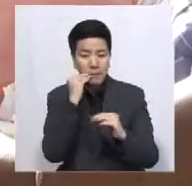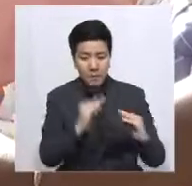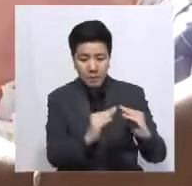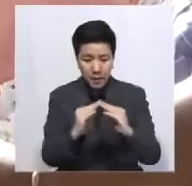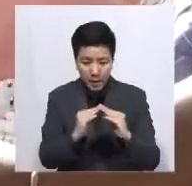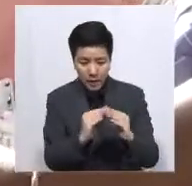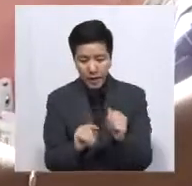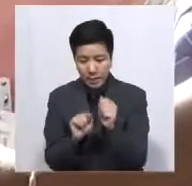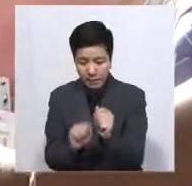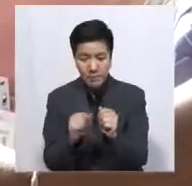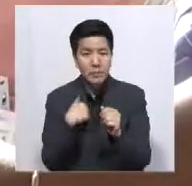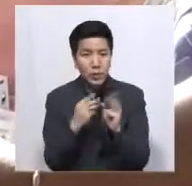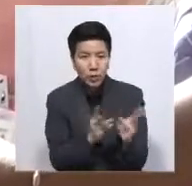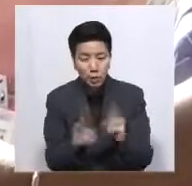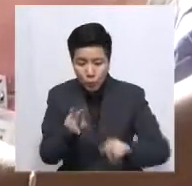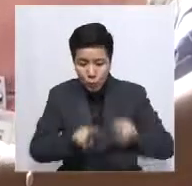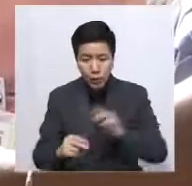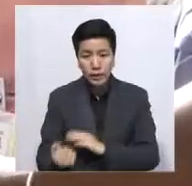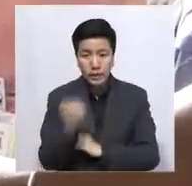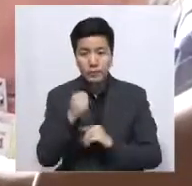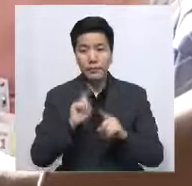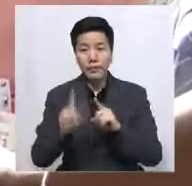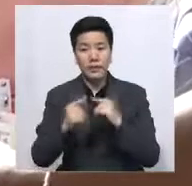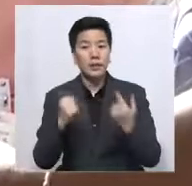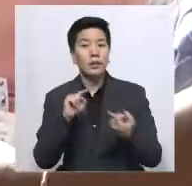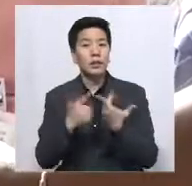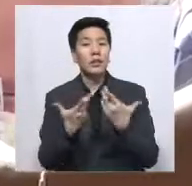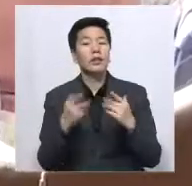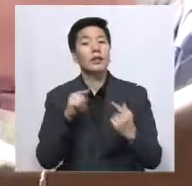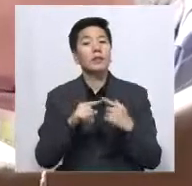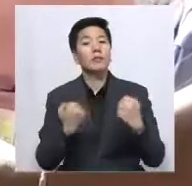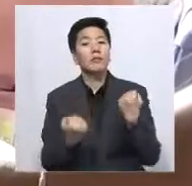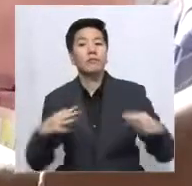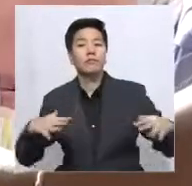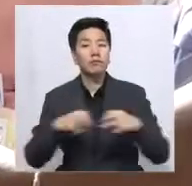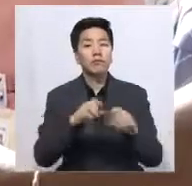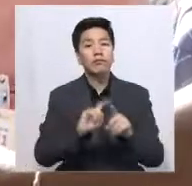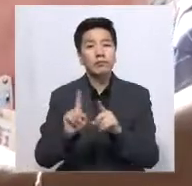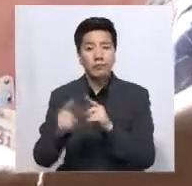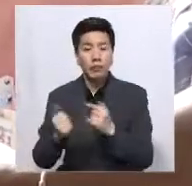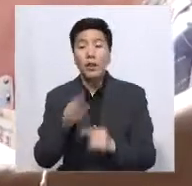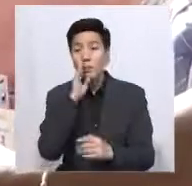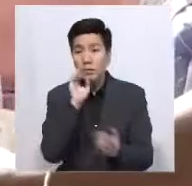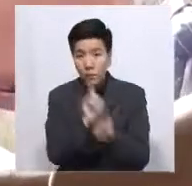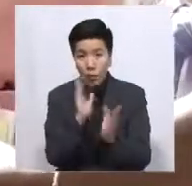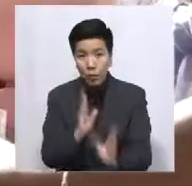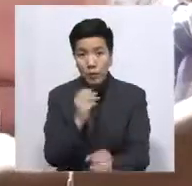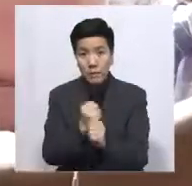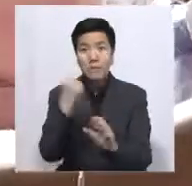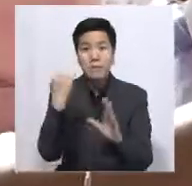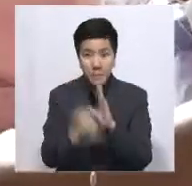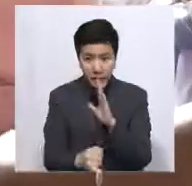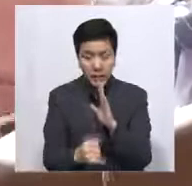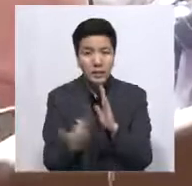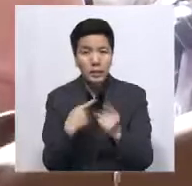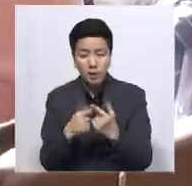อำเภอให้มีมาตรการดูแลที่เข้มข้นมากกว่าเดิมในพื้นที่ที่เกิดอุบัติเหตุมากหากพบผู้กระทำความผิดนะคะอาจ